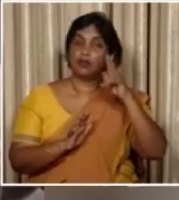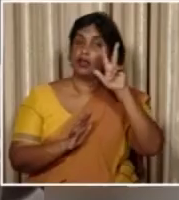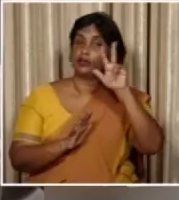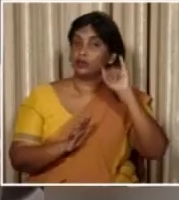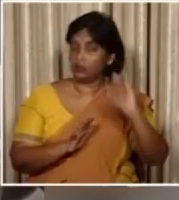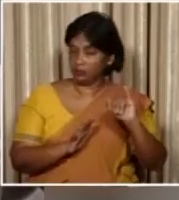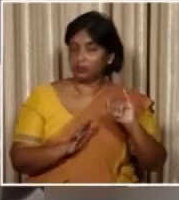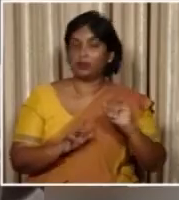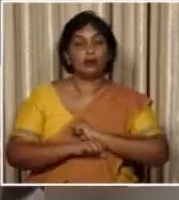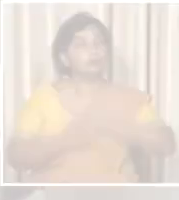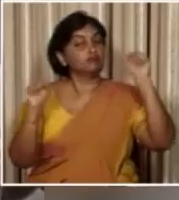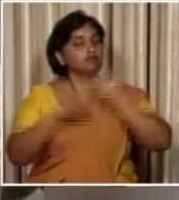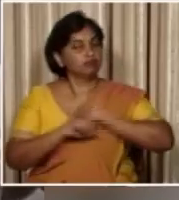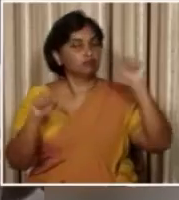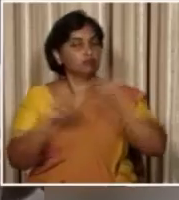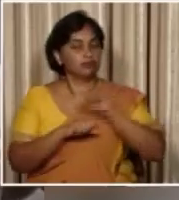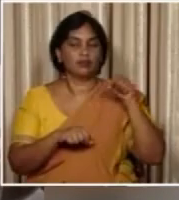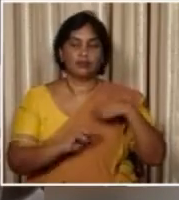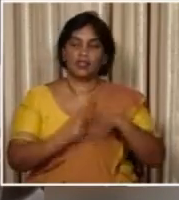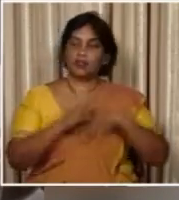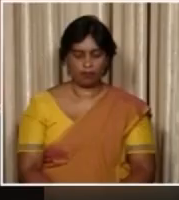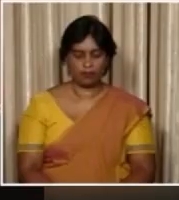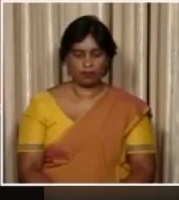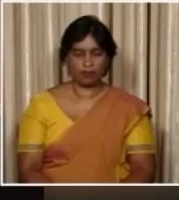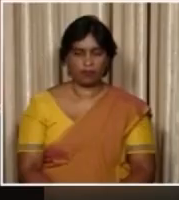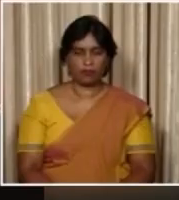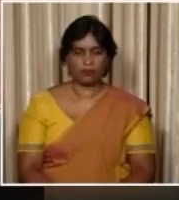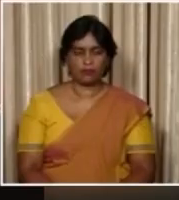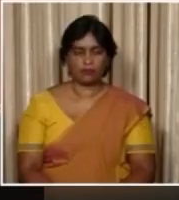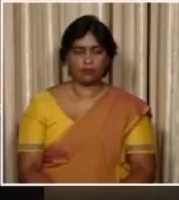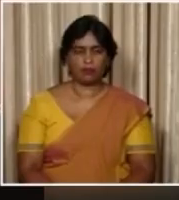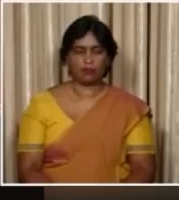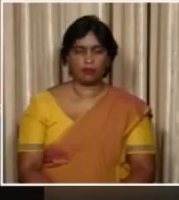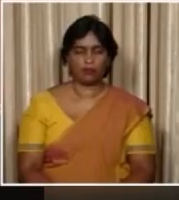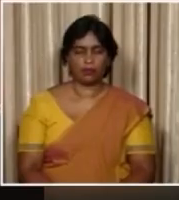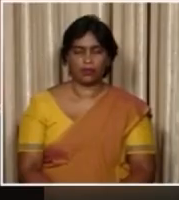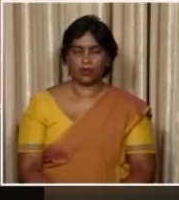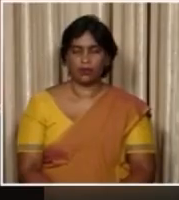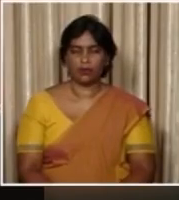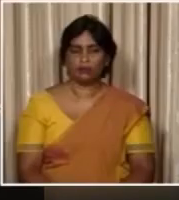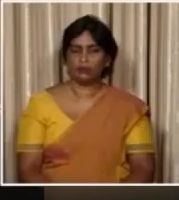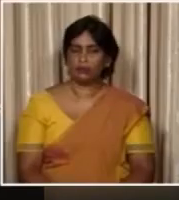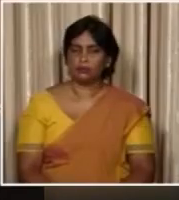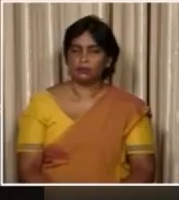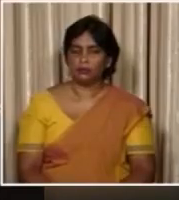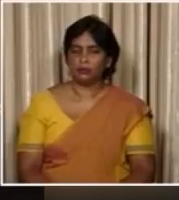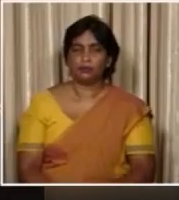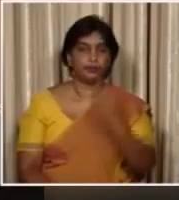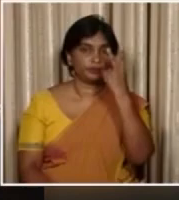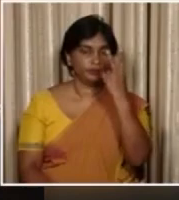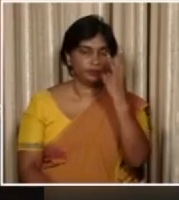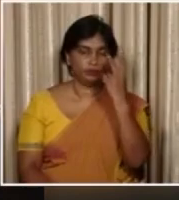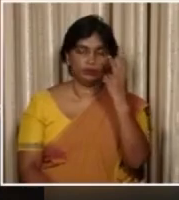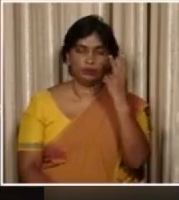213,986ක් වර්ජන හරහා මේ රටට අහිමි කරලා තියෙනවා. ඔබතුමා දැන් ඉන්නවනේ, ඔබතුමා මේ ඉන්දිරේ මෙතන ඉඳලා එතන කියලා කතා කරනවා. 2005